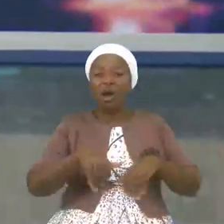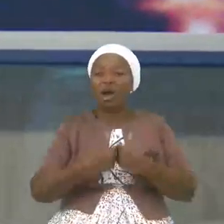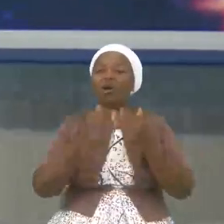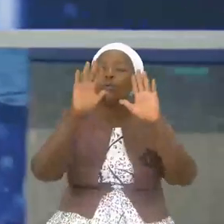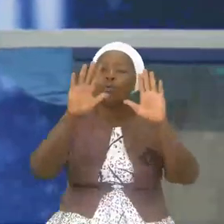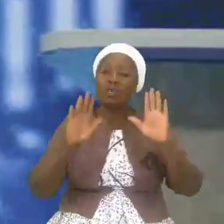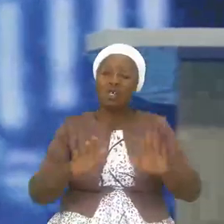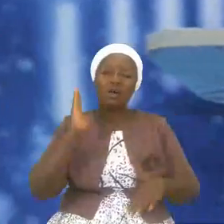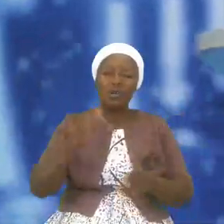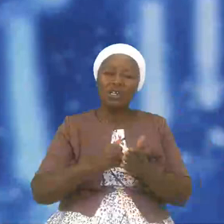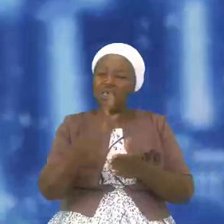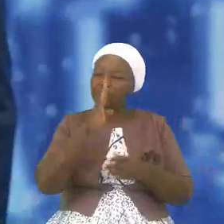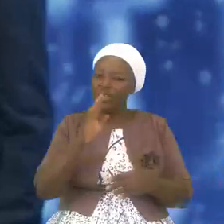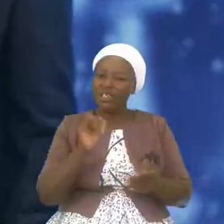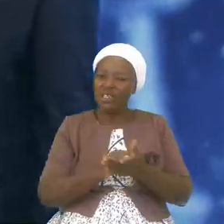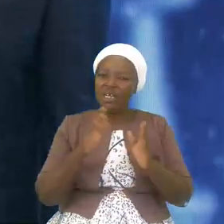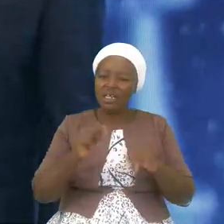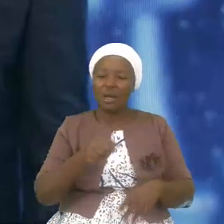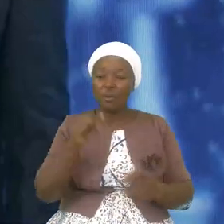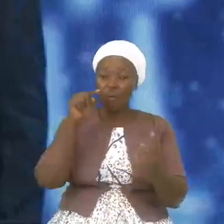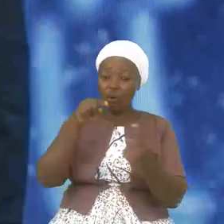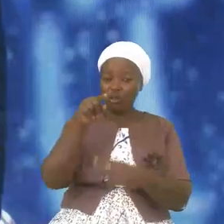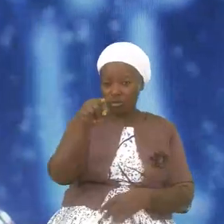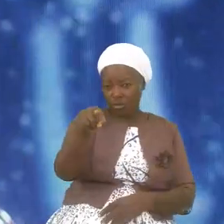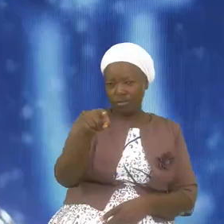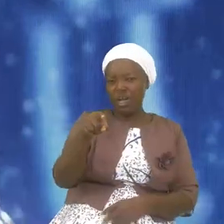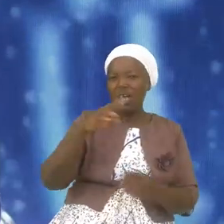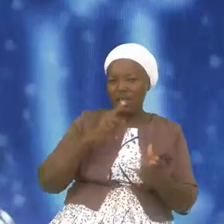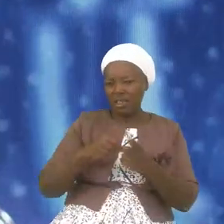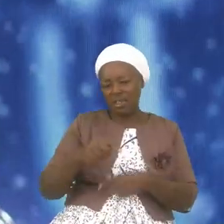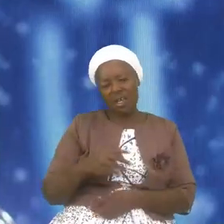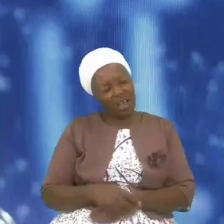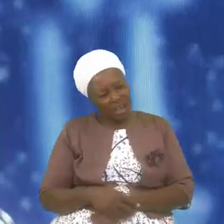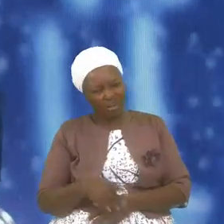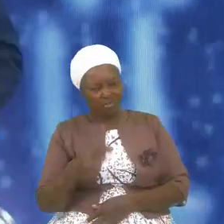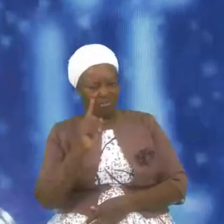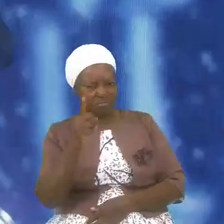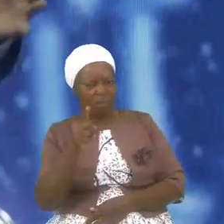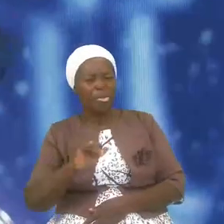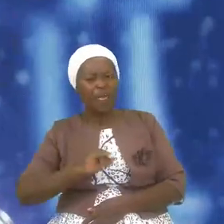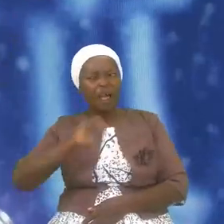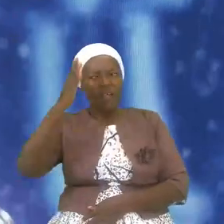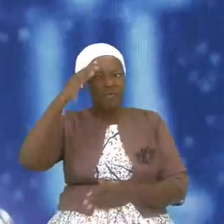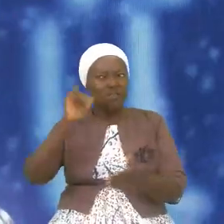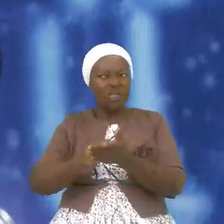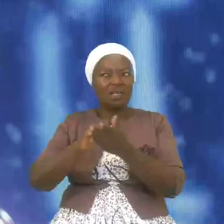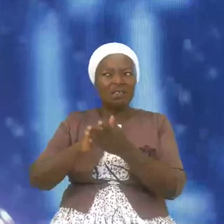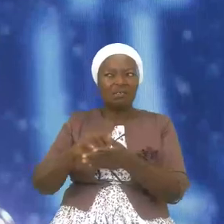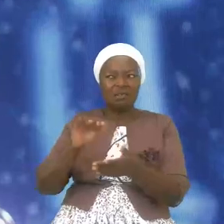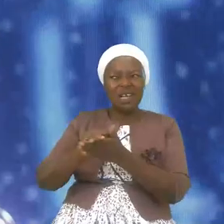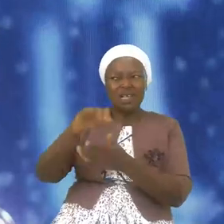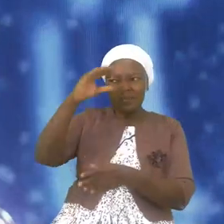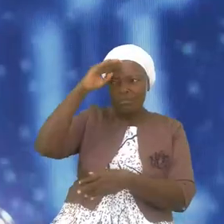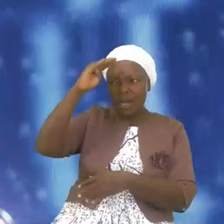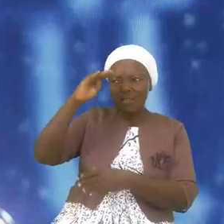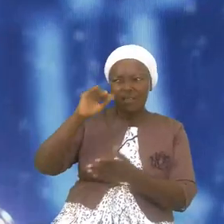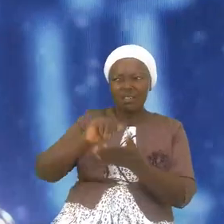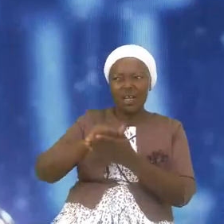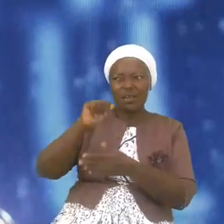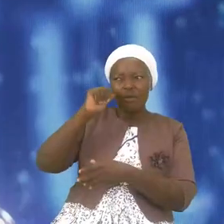merveilleux. Qu'on pouvait te doiter. Si tu es un vrai croyant, tu étais un croyant au moment